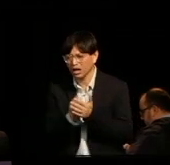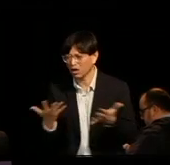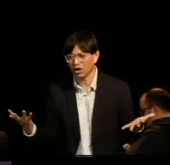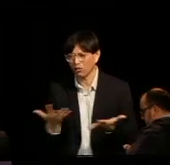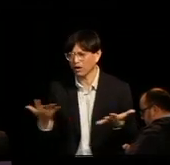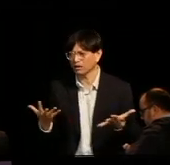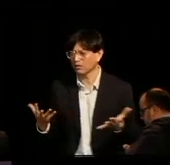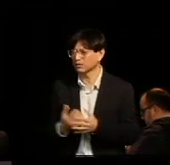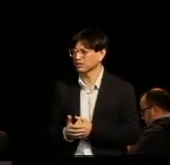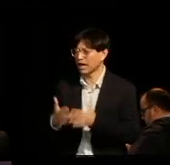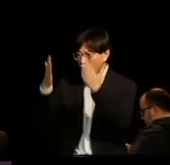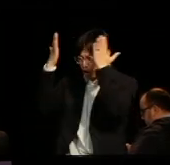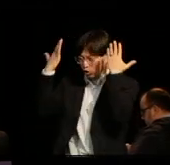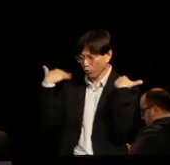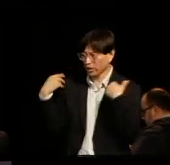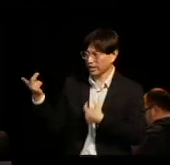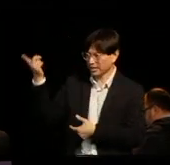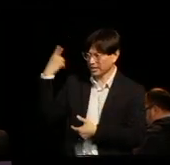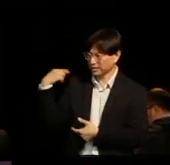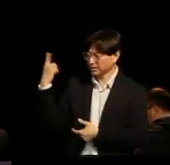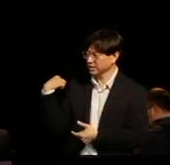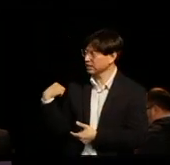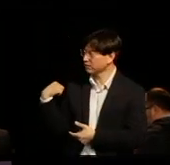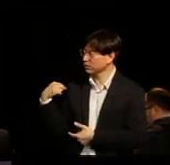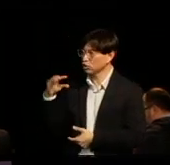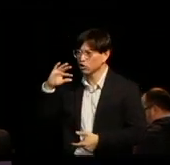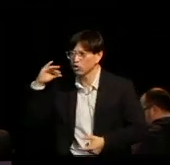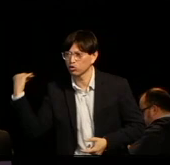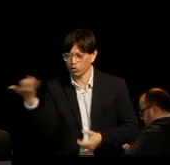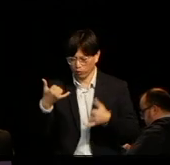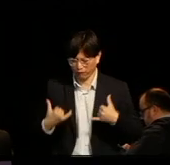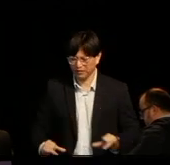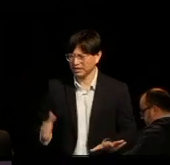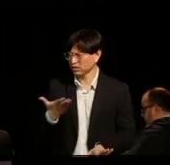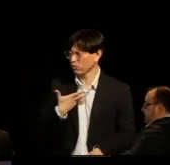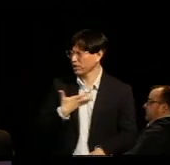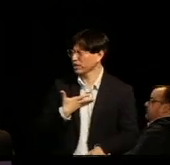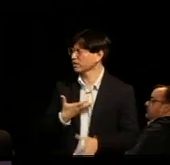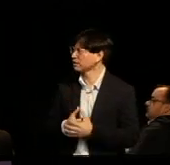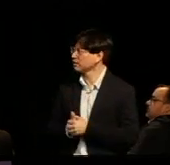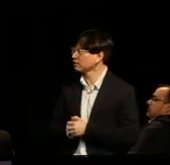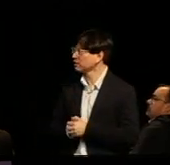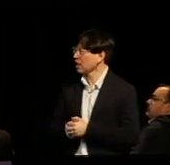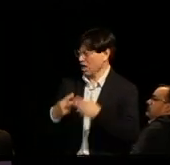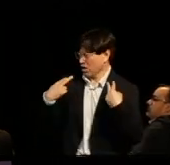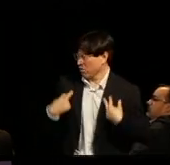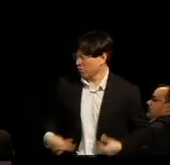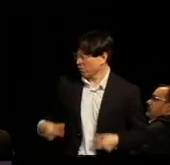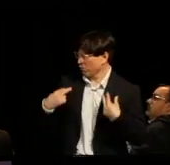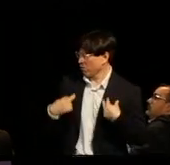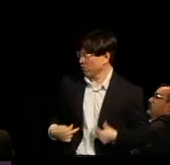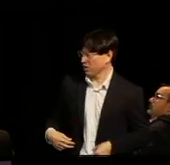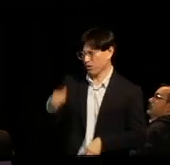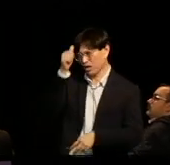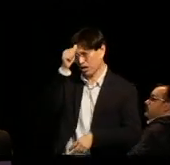Sor Veronica giustamente ma sono qui tutti i tuoi figli cioè la questione sarebbe vivere come come parrocchia come